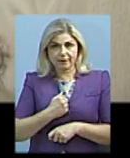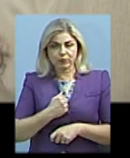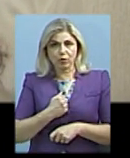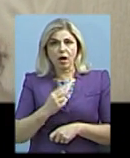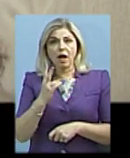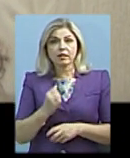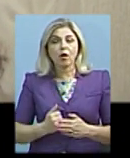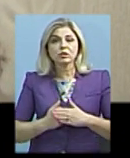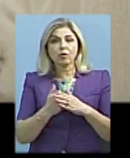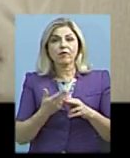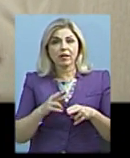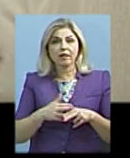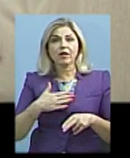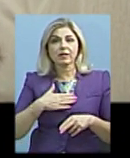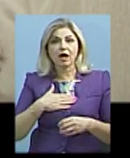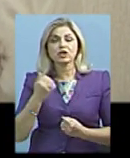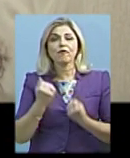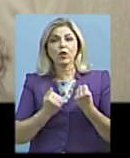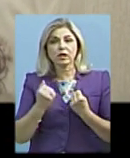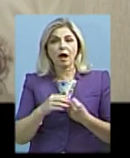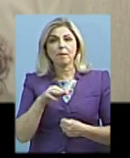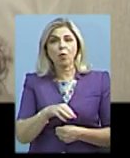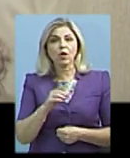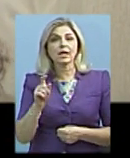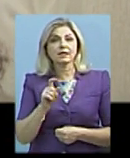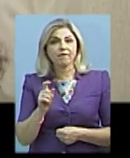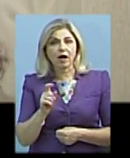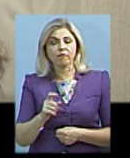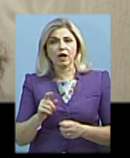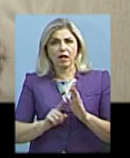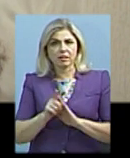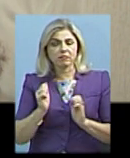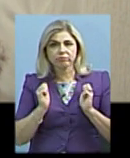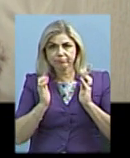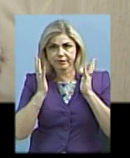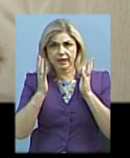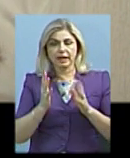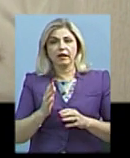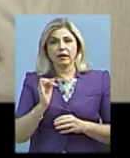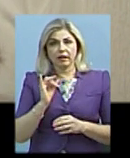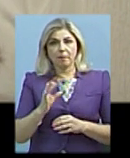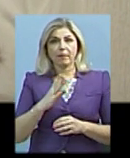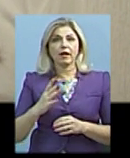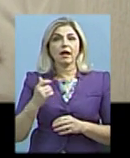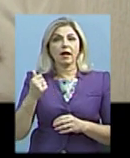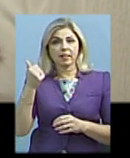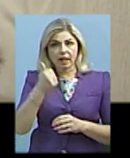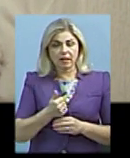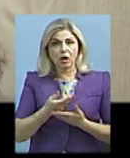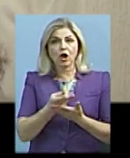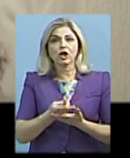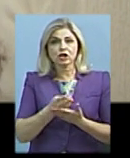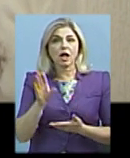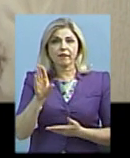На почві цього водія нашого Миколи Загатова стався гіпертонічний криз, неділю він вилежав весь день.